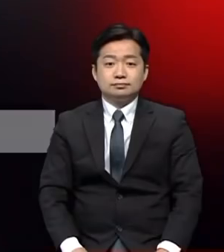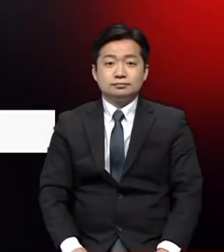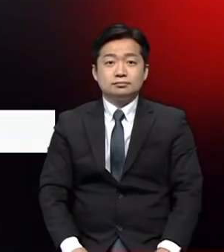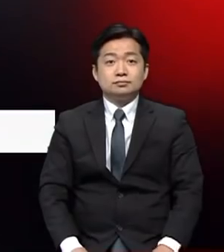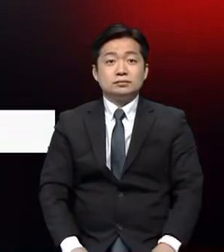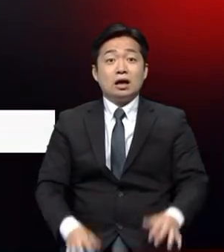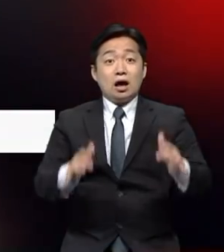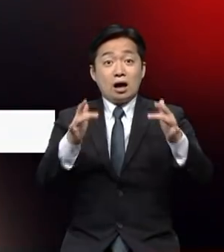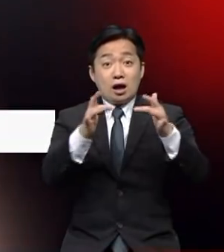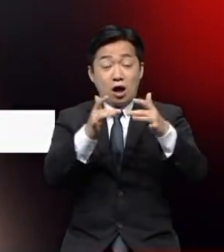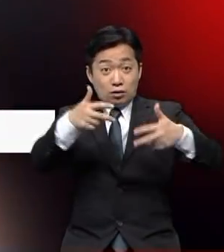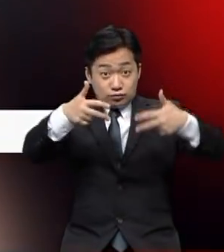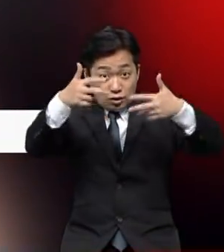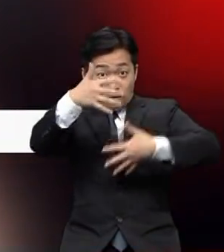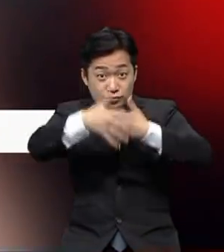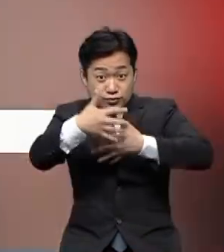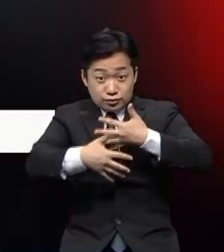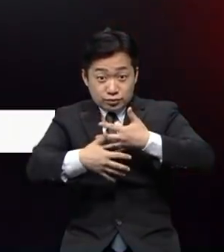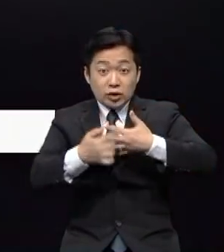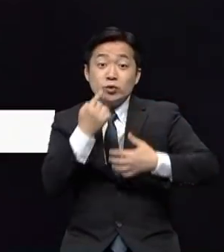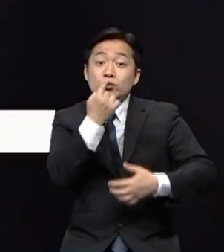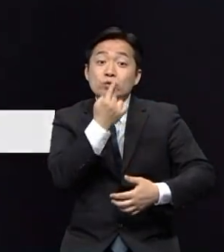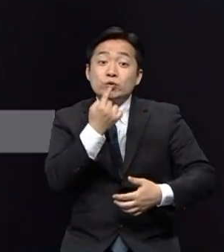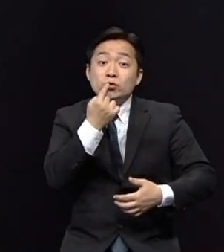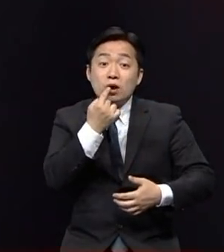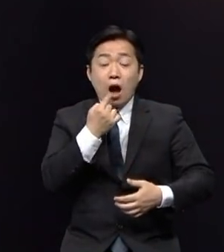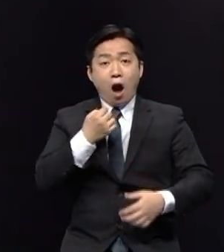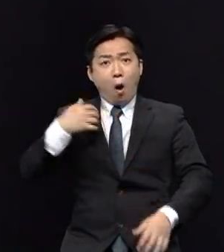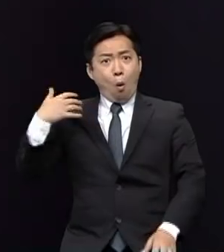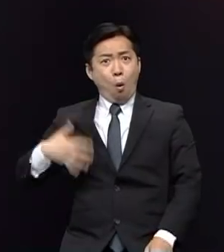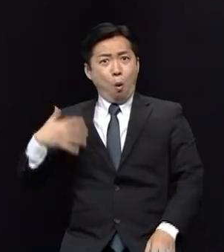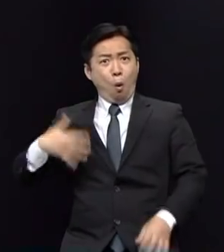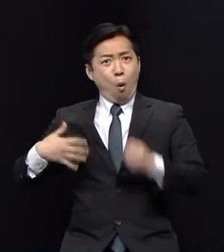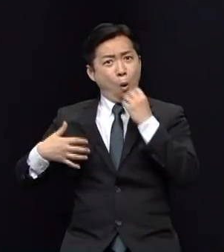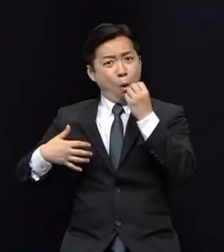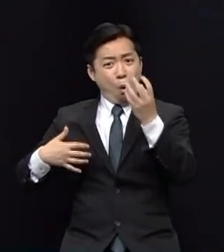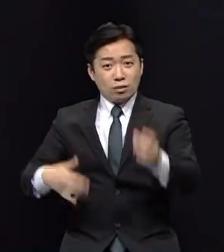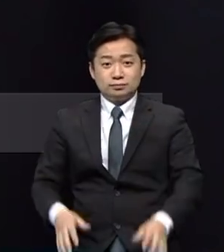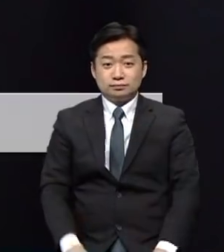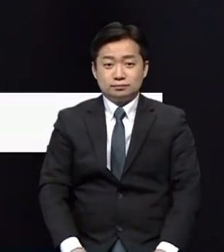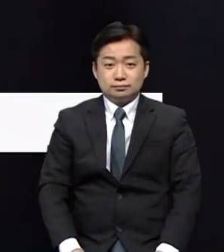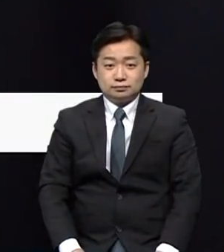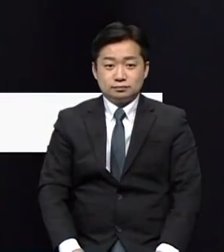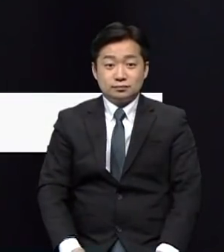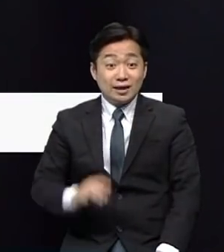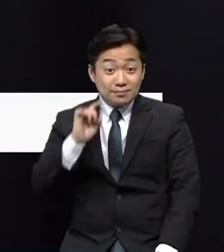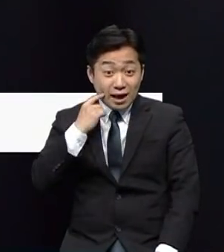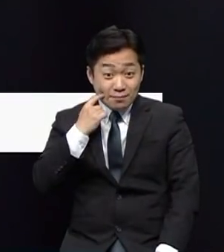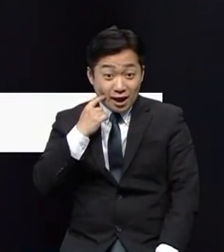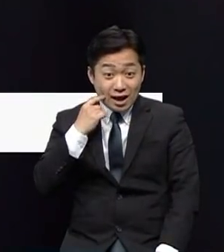온라인 생방송에서 한 남성이 립스틱을 바르고 감탄사를 내뱉습니다. 好看吗?